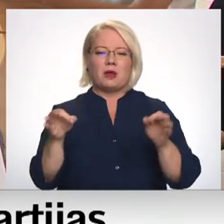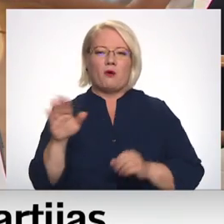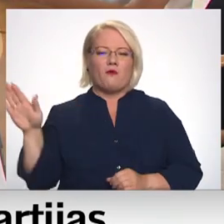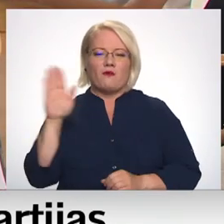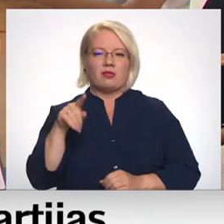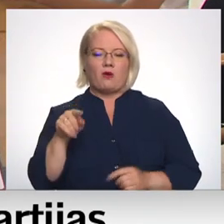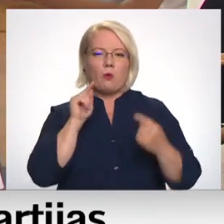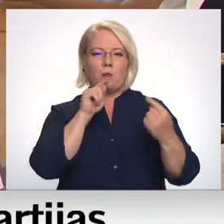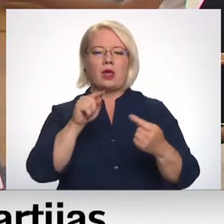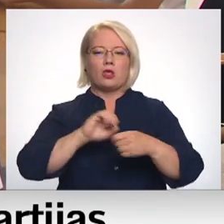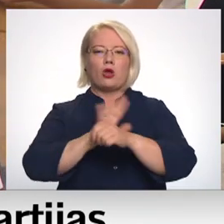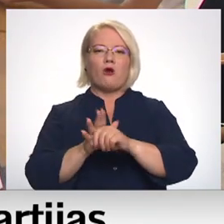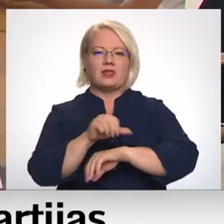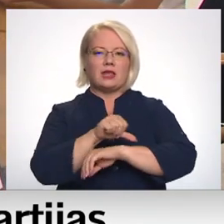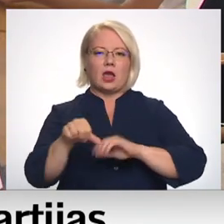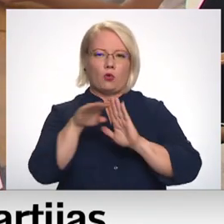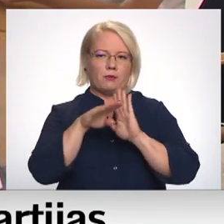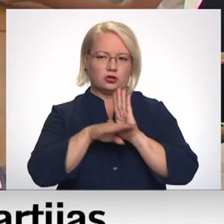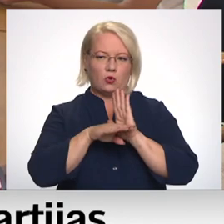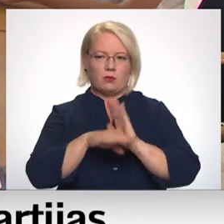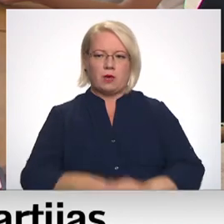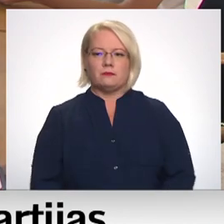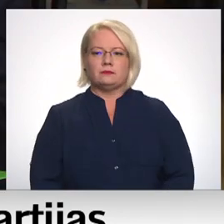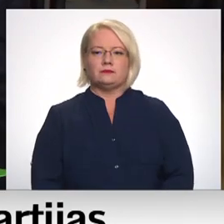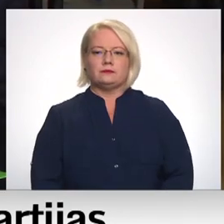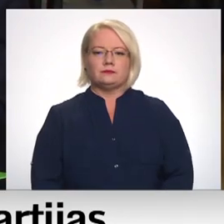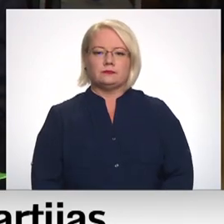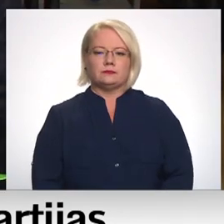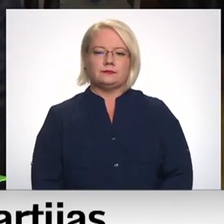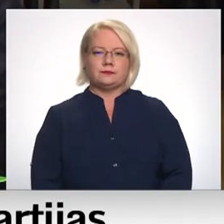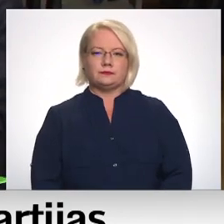iestājās pret COVID-19 ierobežojumiem. Madara Līdzītainis Kupčs, Latvijas televīzija.